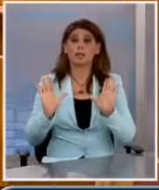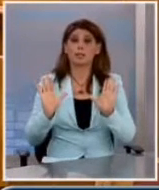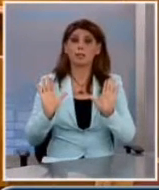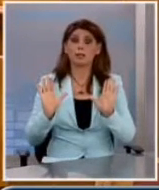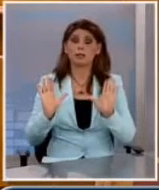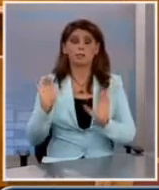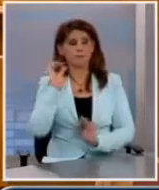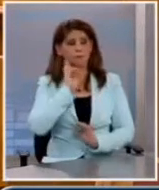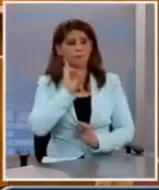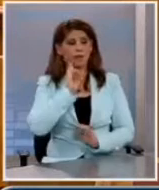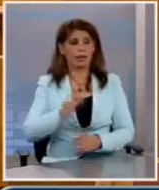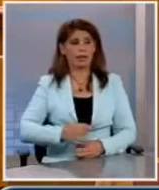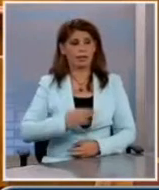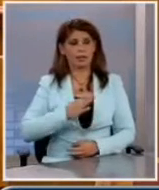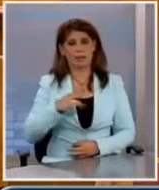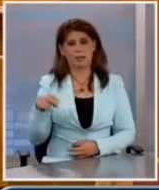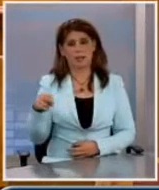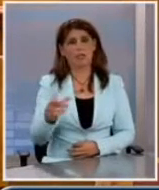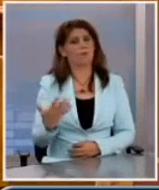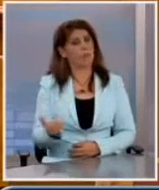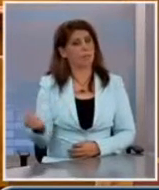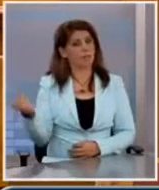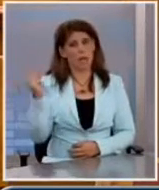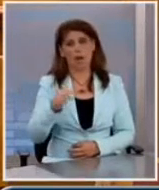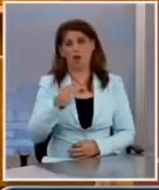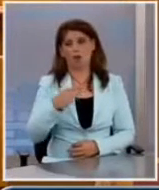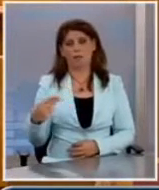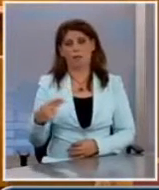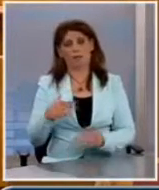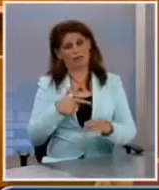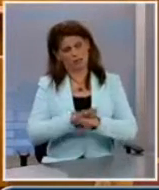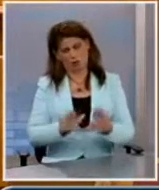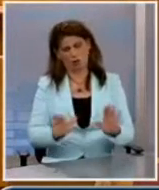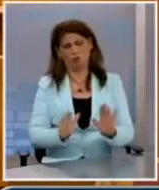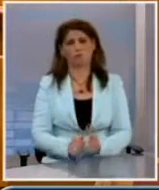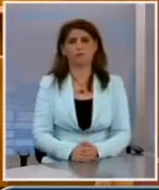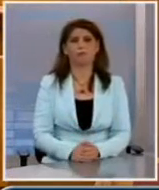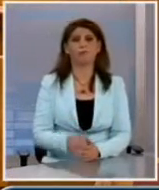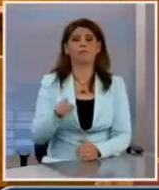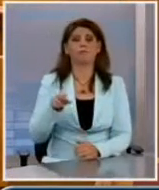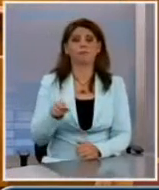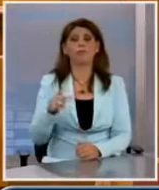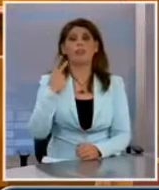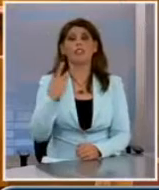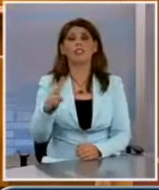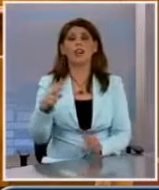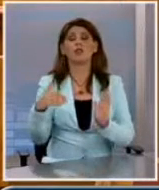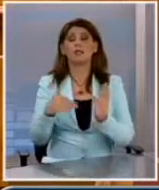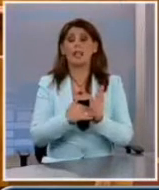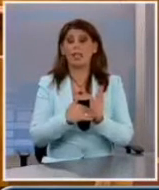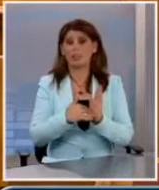και κύριοι συνάδελφοι, υπάρχει και ένα ζήτημα και θα κλείσω κύριε Πρόεδρε, που αφορά τις